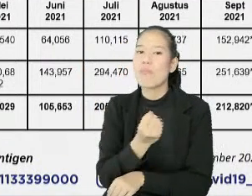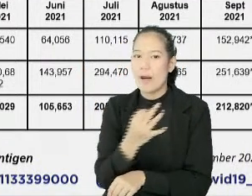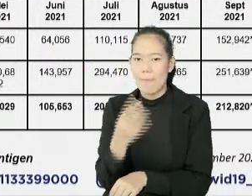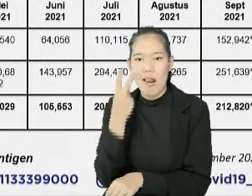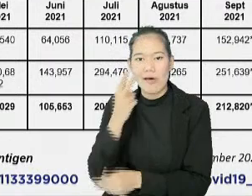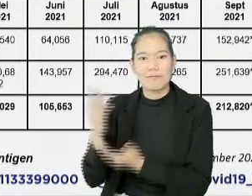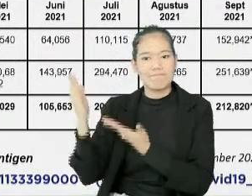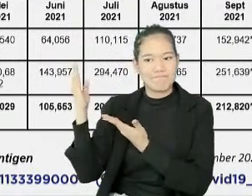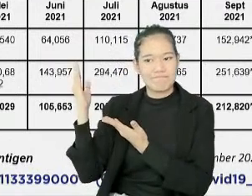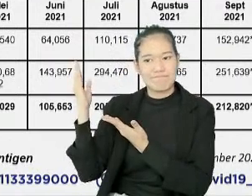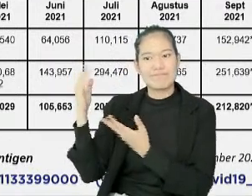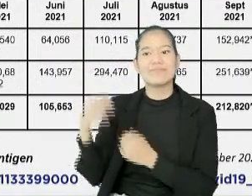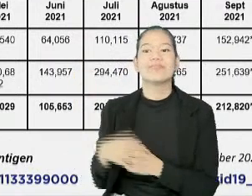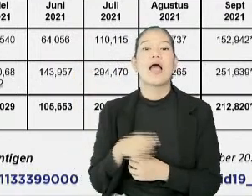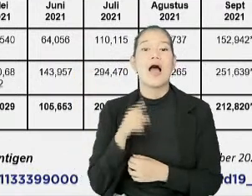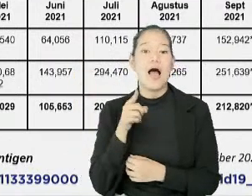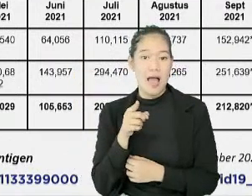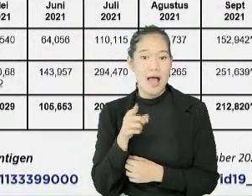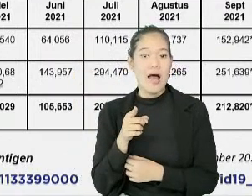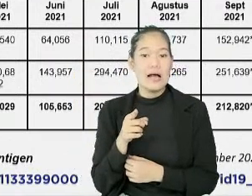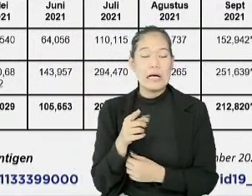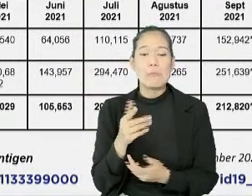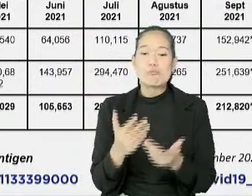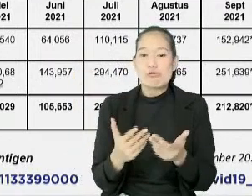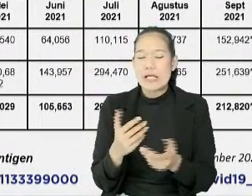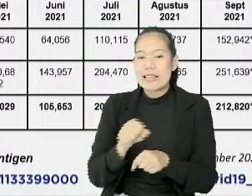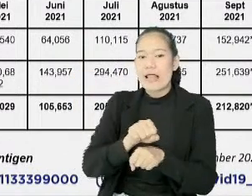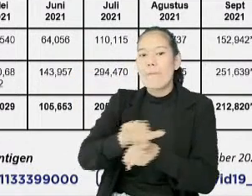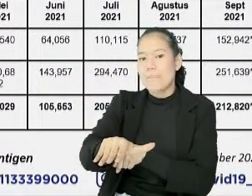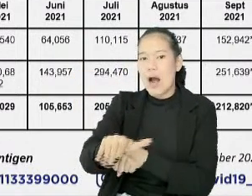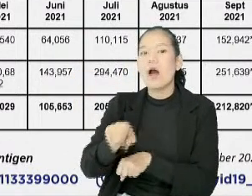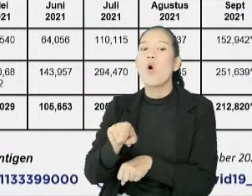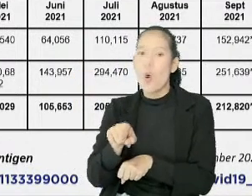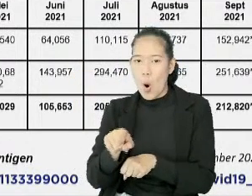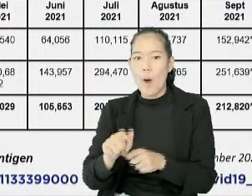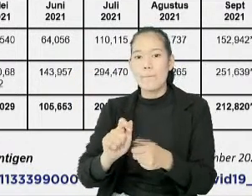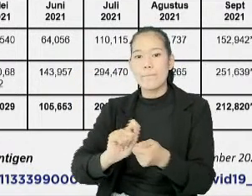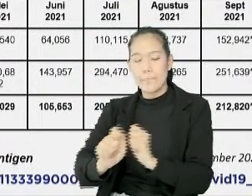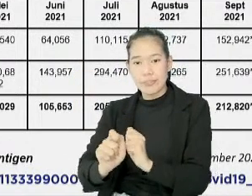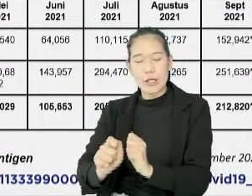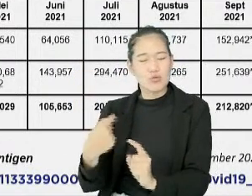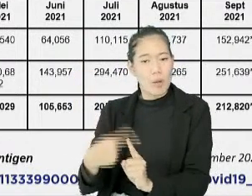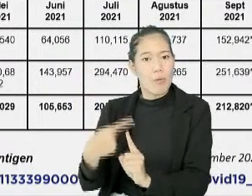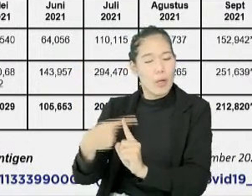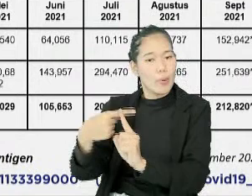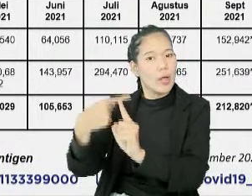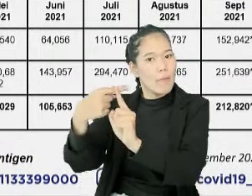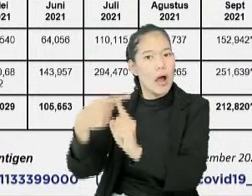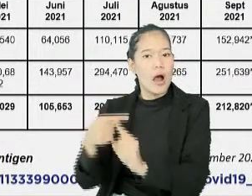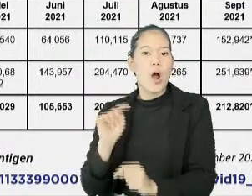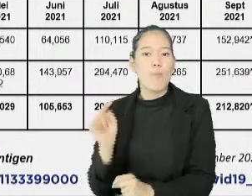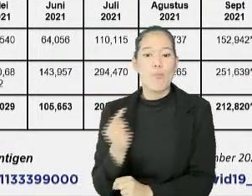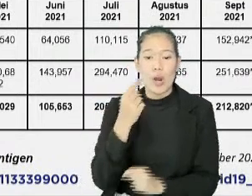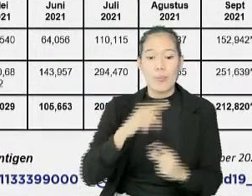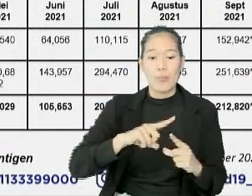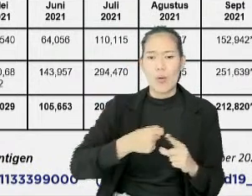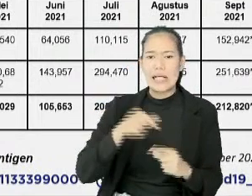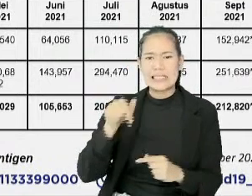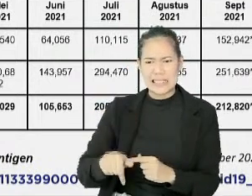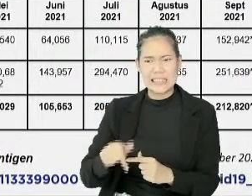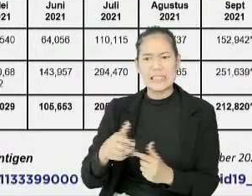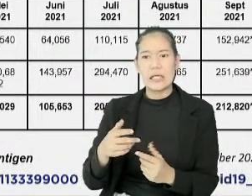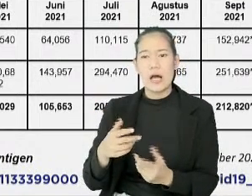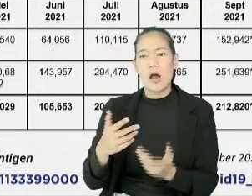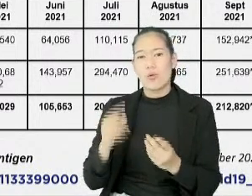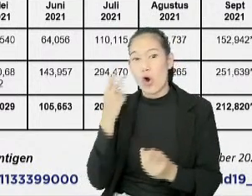ini juga bisa terlihat di sini nah ini juga yang mungkin mengakibatkan kenaikan jumlah pemeriksaan kita bertambah tinggi mulai bulan di sini